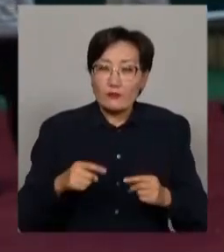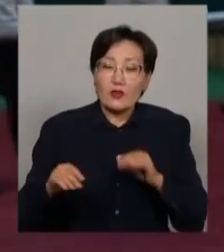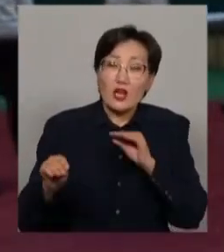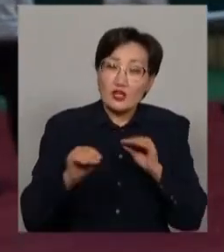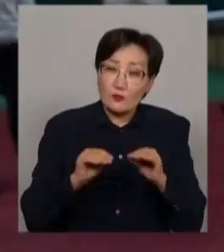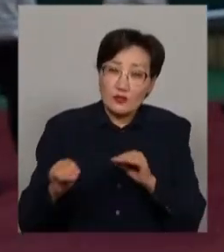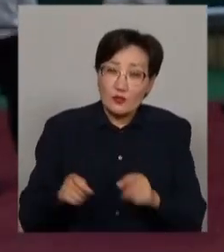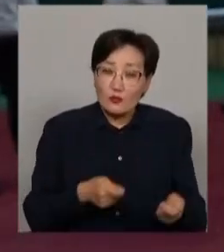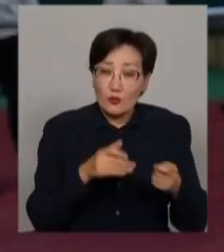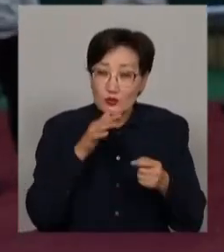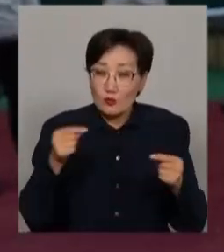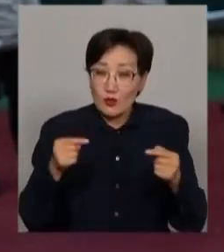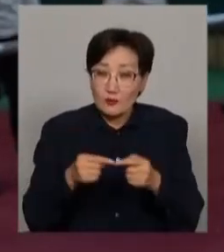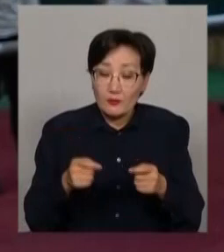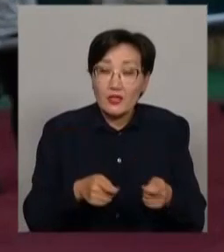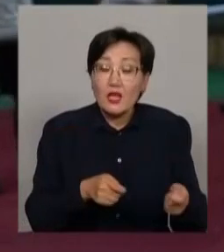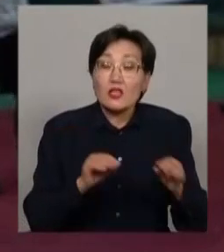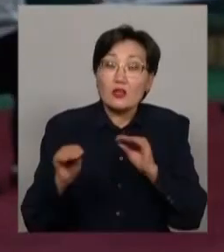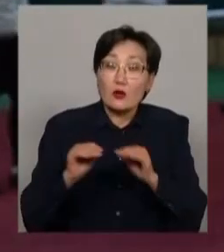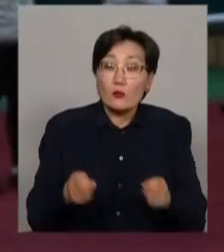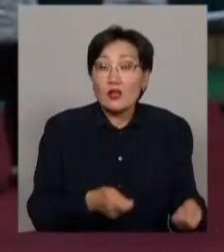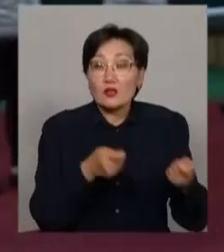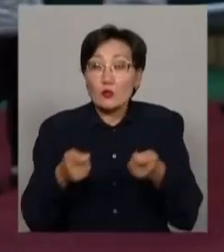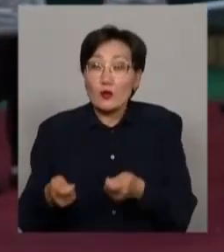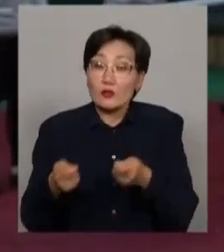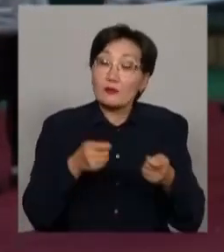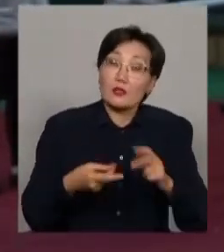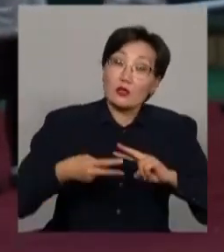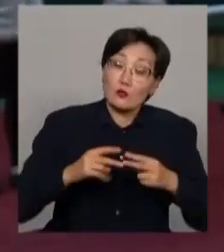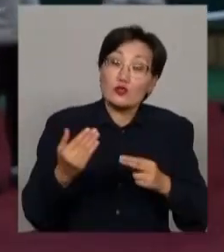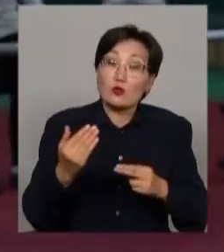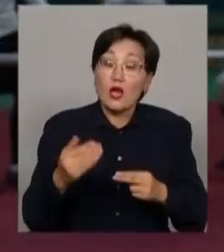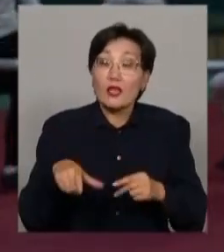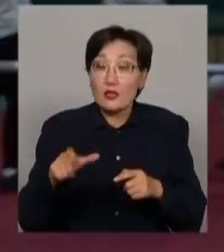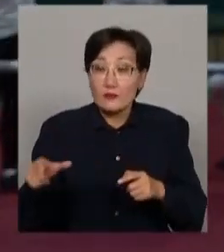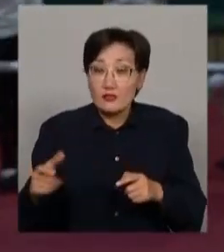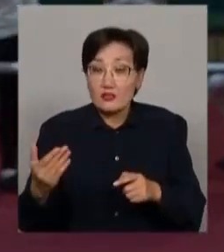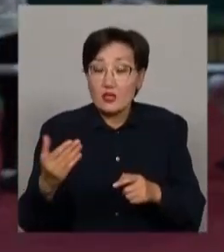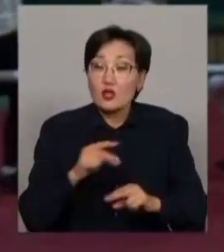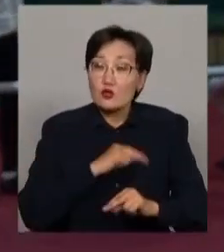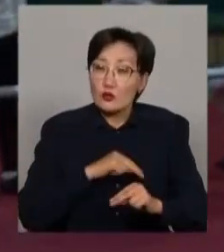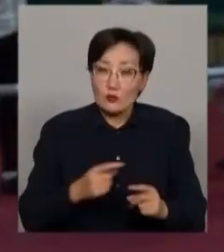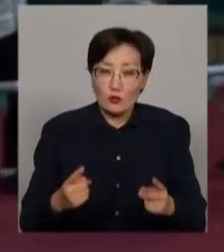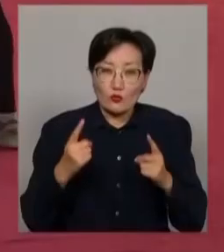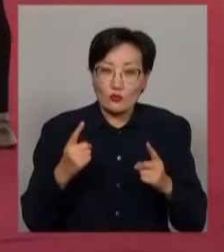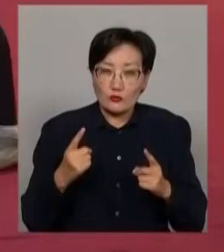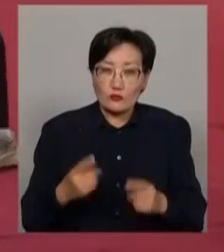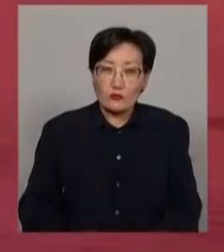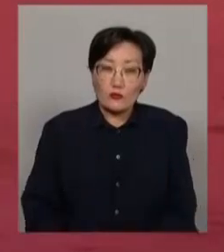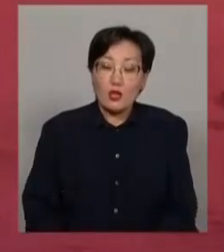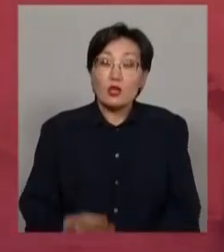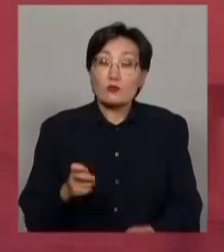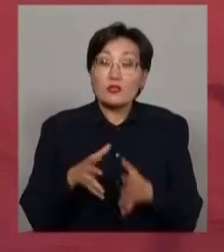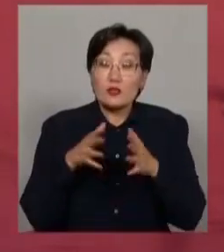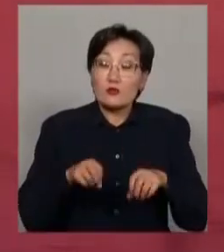шығу, уақытымен кіргізу, алмастыру сол жігіттердің еңбегі өте орасан зор. 200-ден